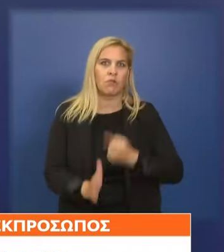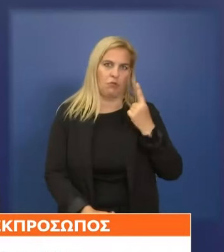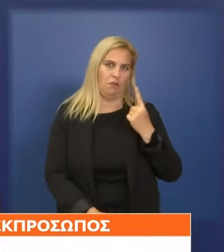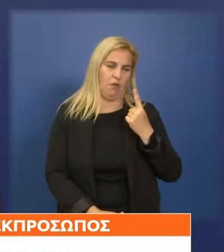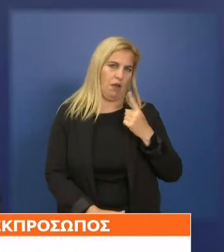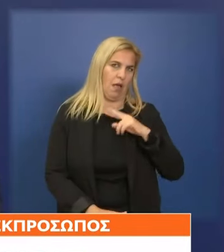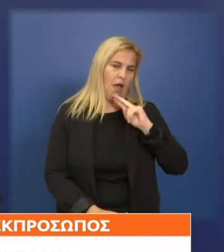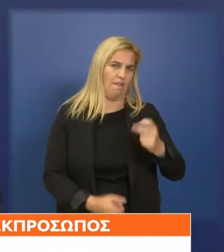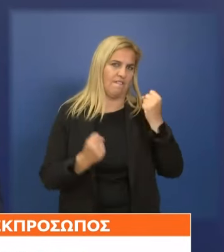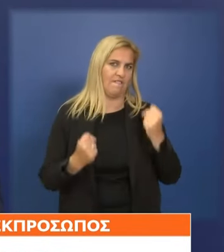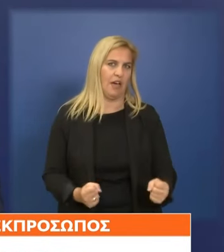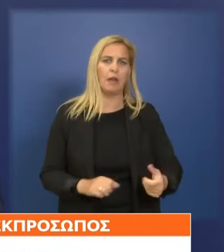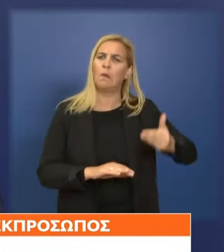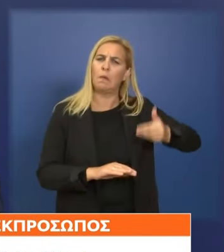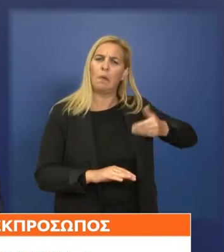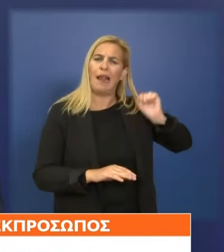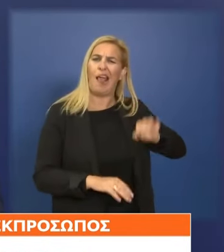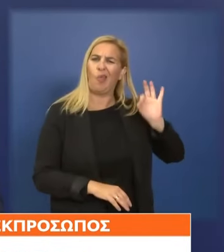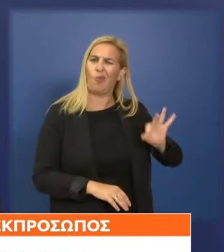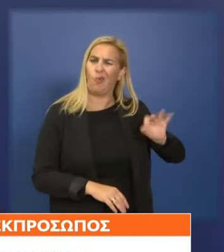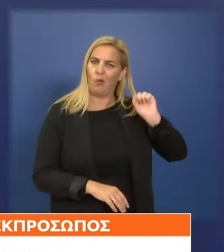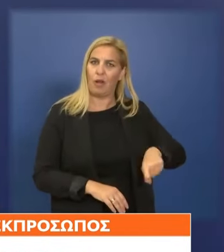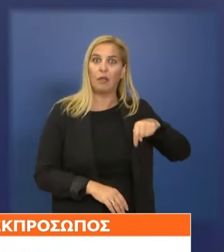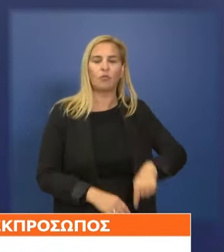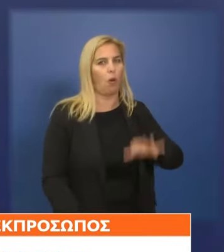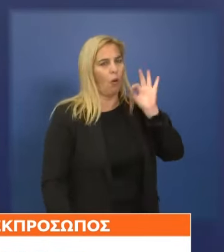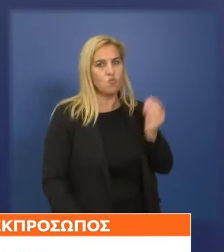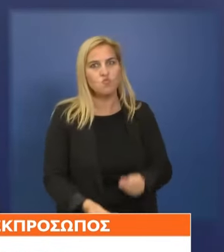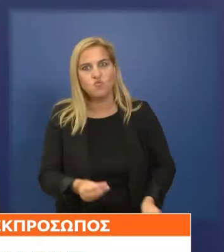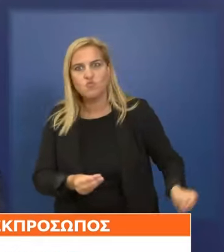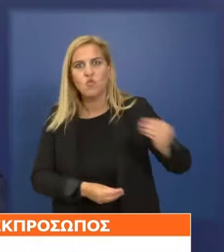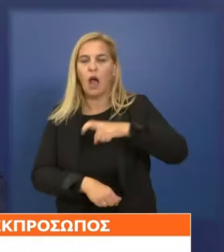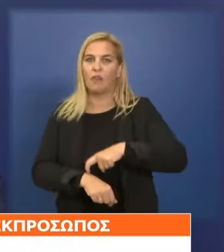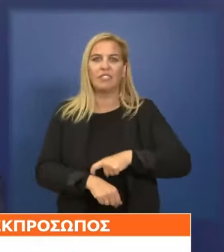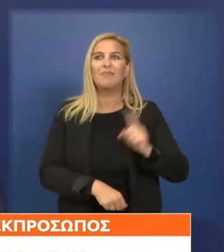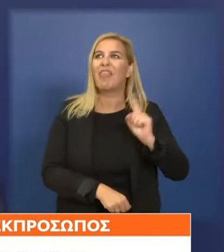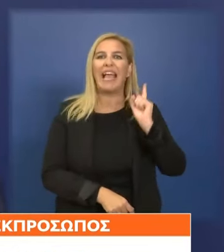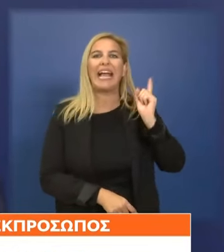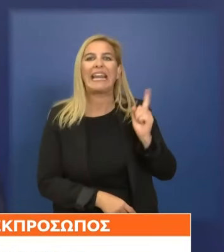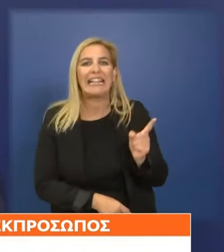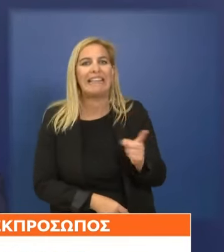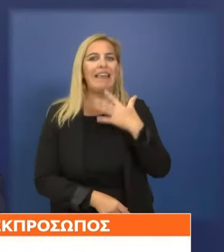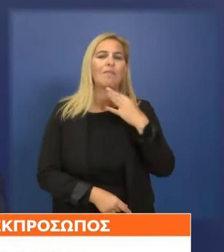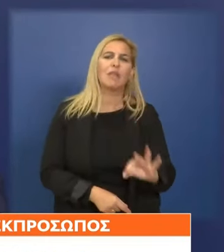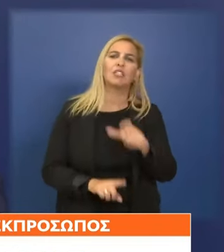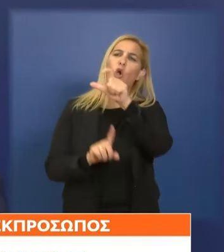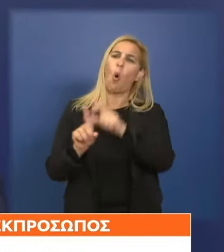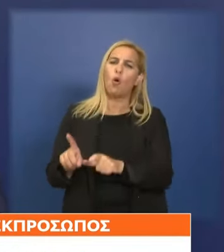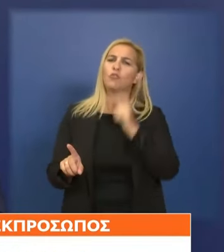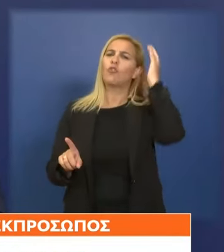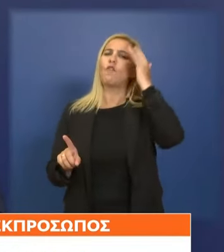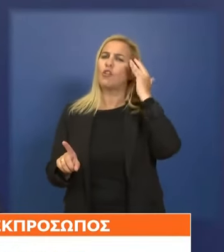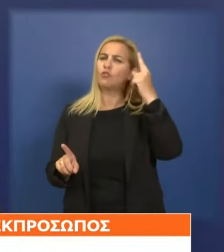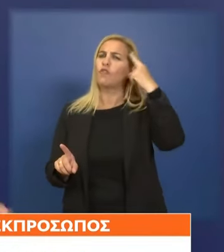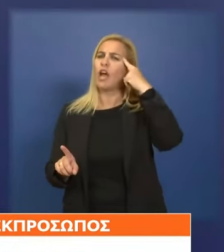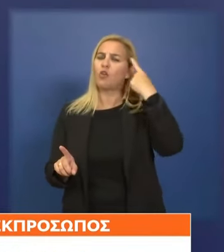ομιλία του ο κύριος σαμαράς ξεπέρασε τα όρια της κριτικής της διατύπωσης διαφορετικής άποψης όπως έχει